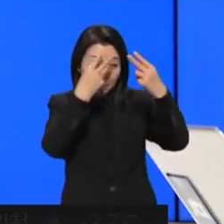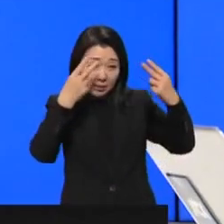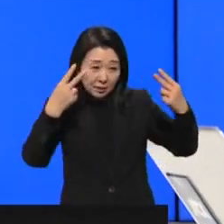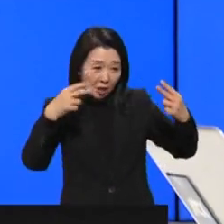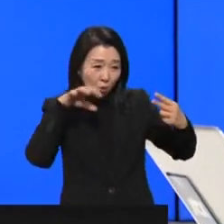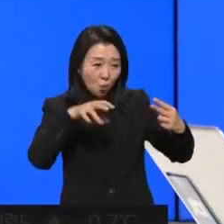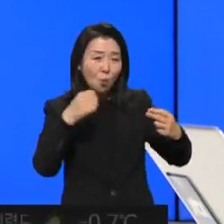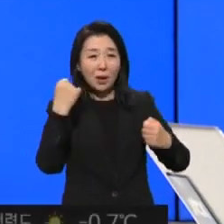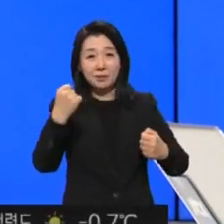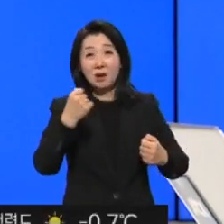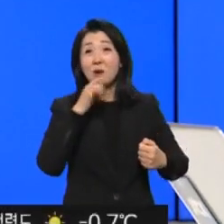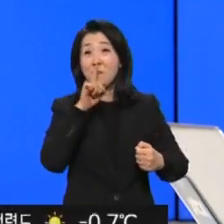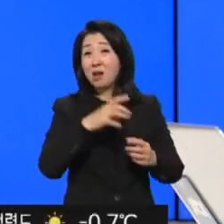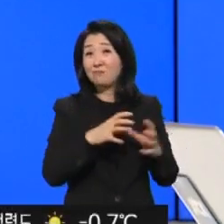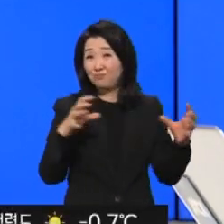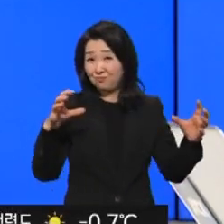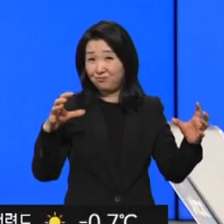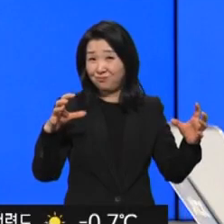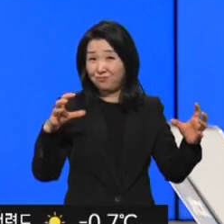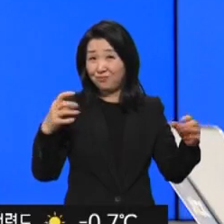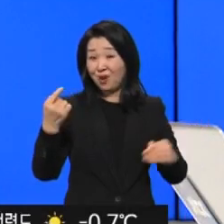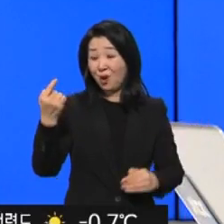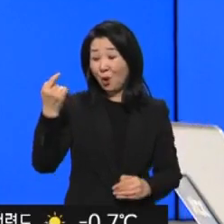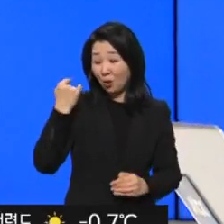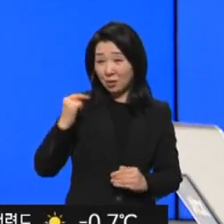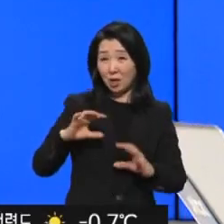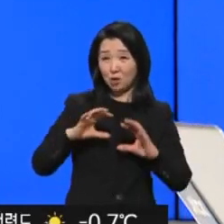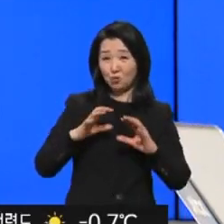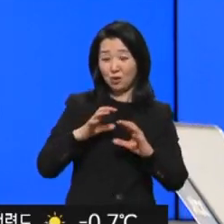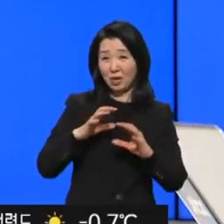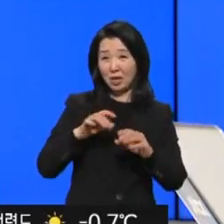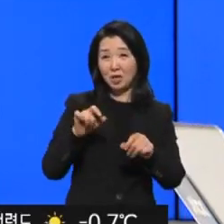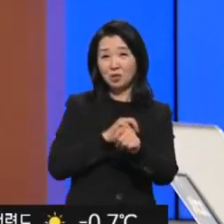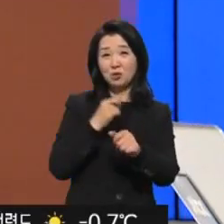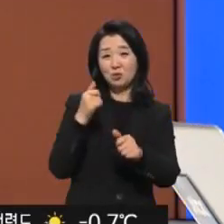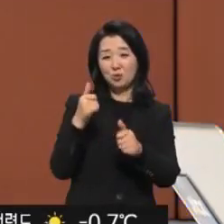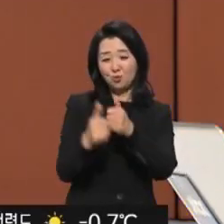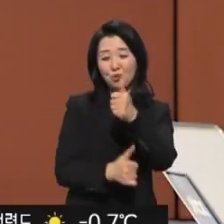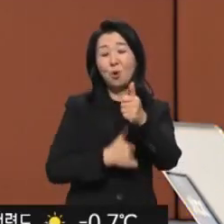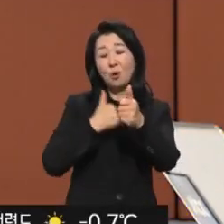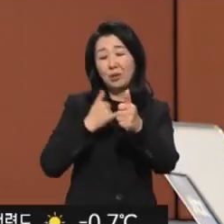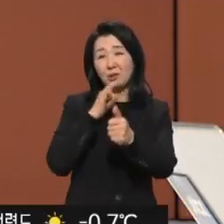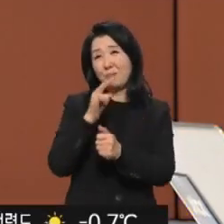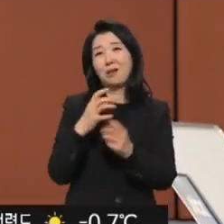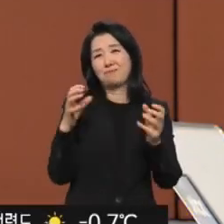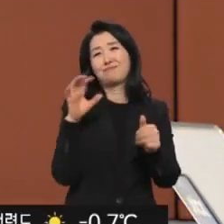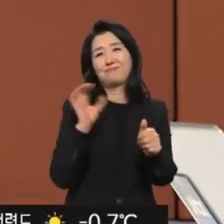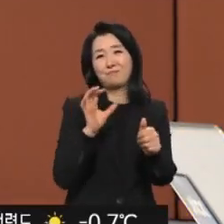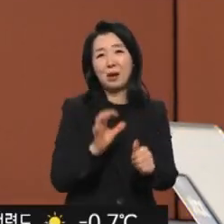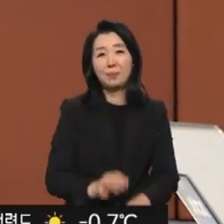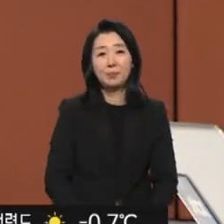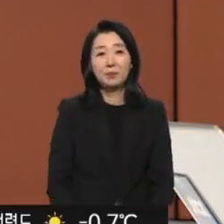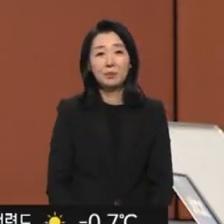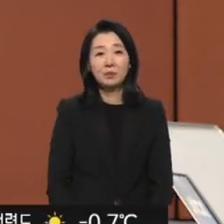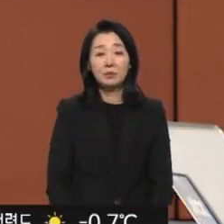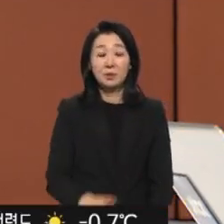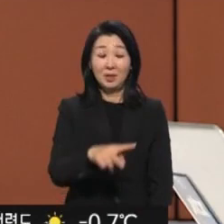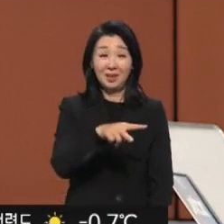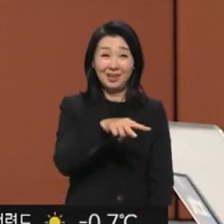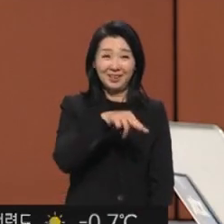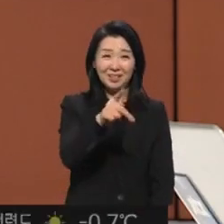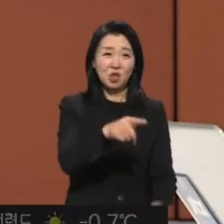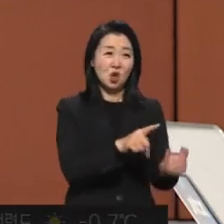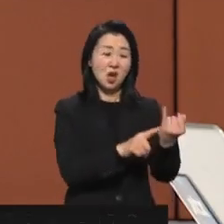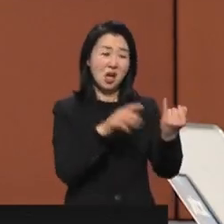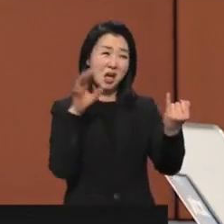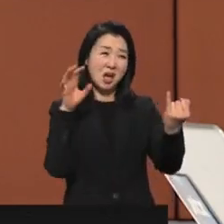파이팅이라고 해서 논란이 있었잖아요. 어제 이제 국회 국조특위에서도 관련한 이제 국민의힘 쪽의 공세가 있었는데 당시 이제 서 최고위원에게